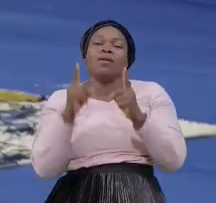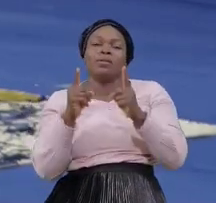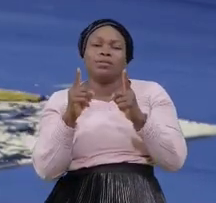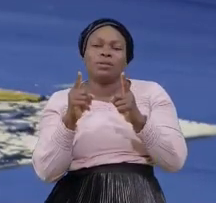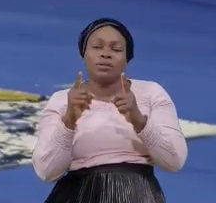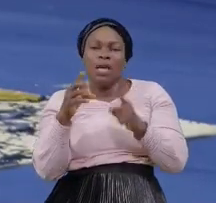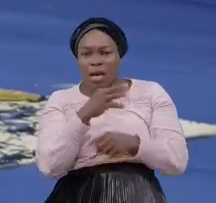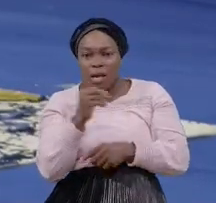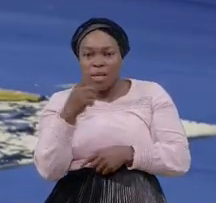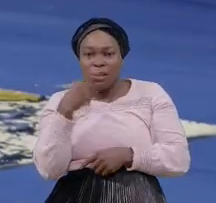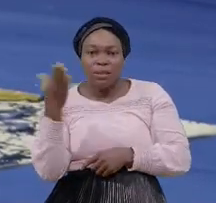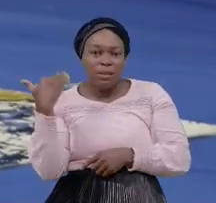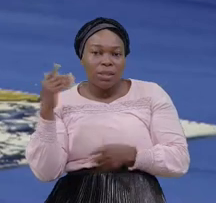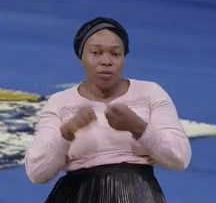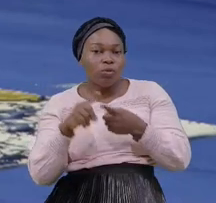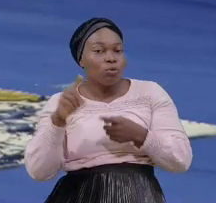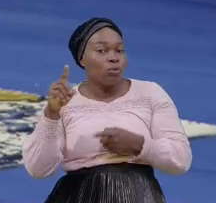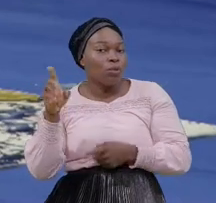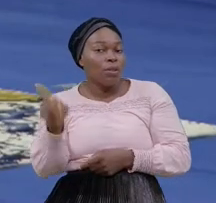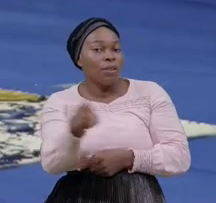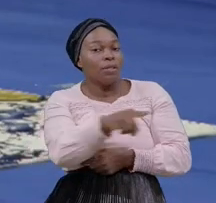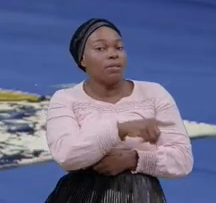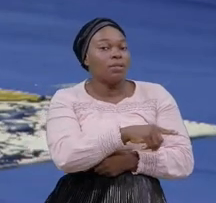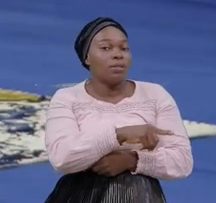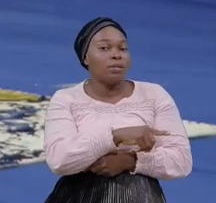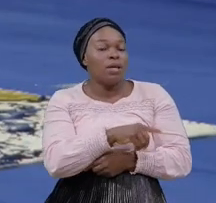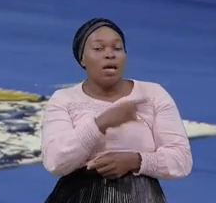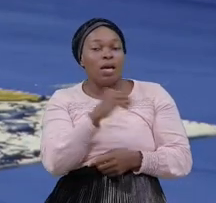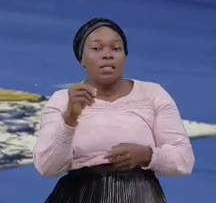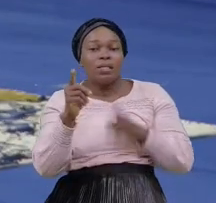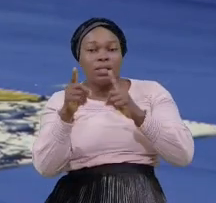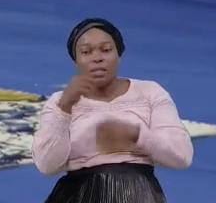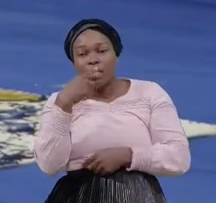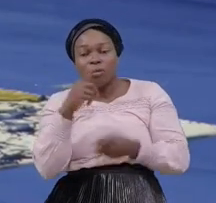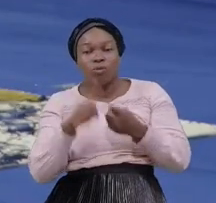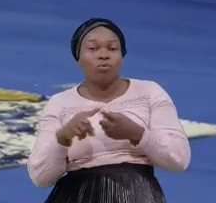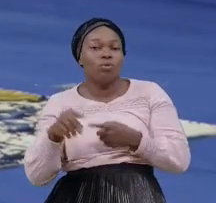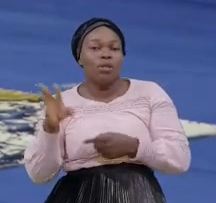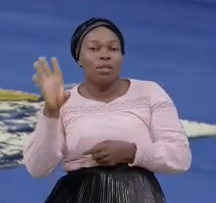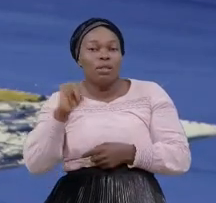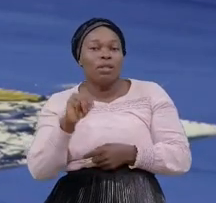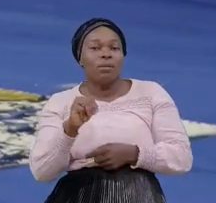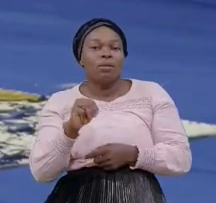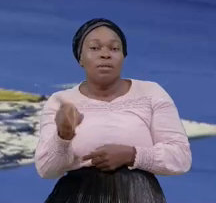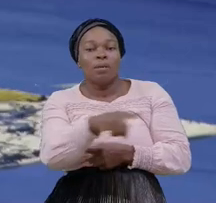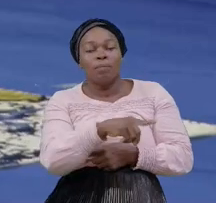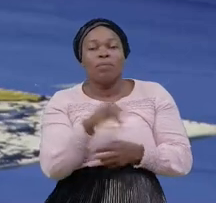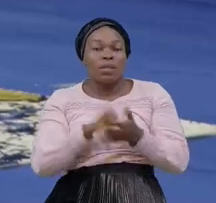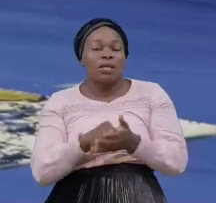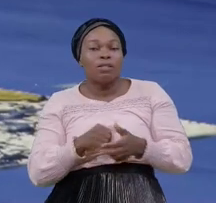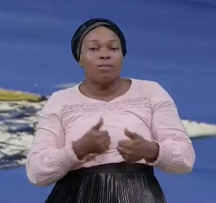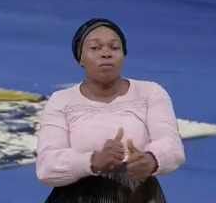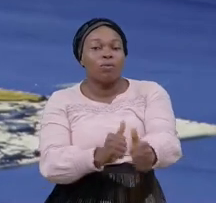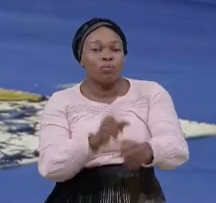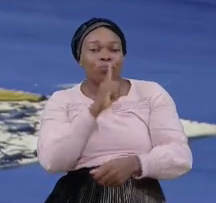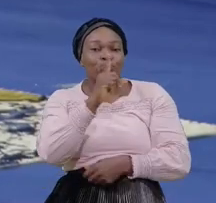Jésus fut dans l'étonnement et il dit à ceux qui le suivaient, « Je vous le dis